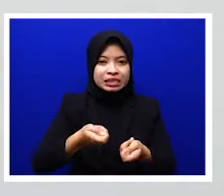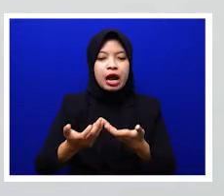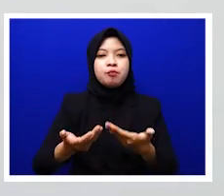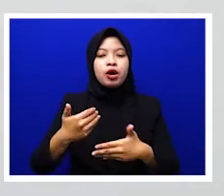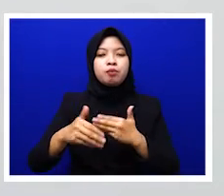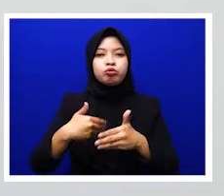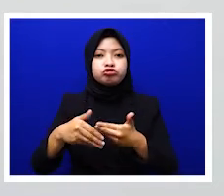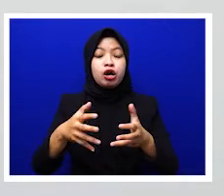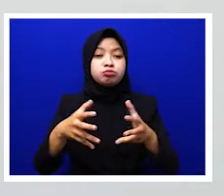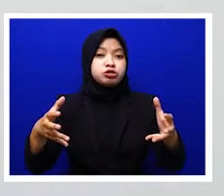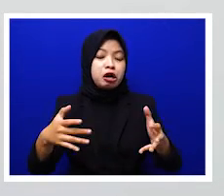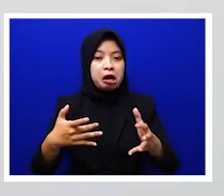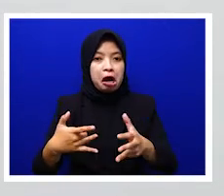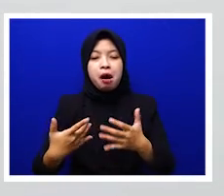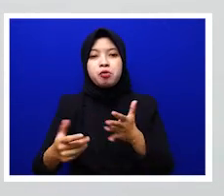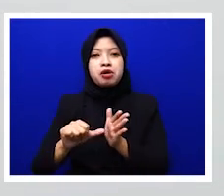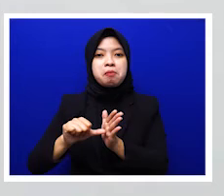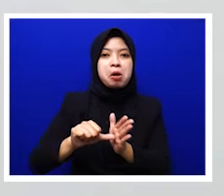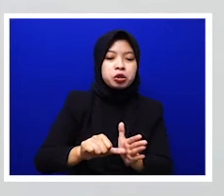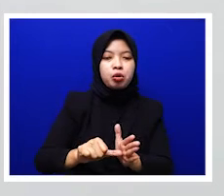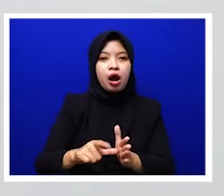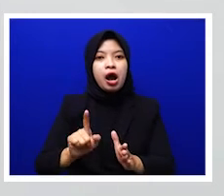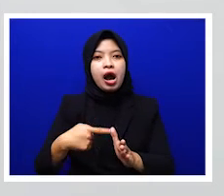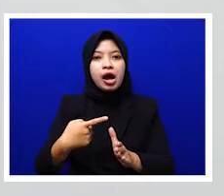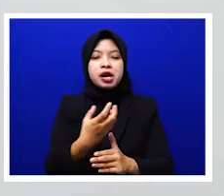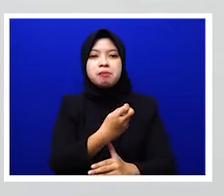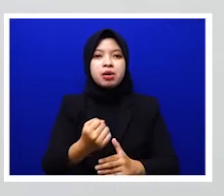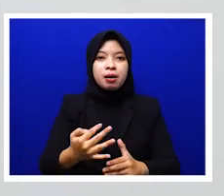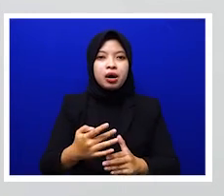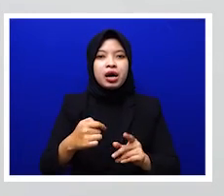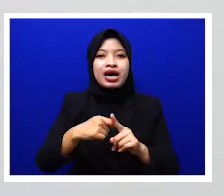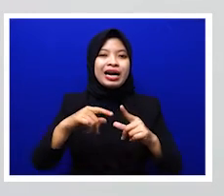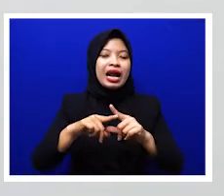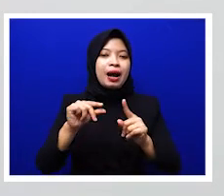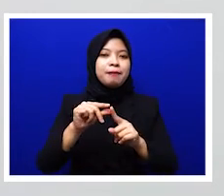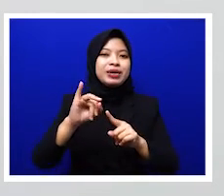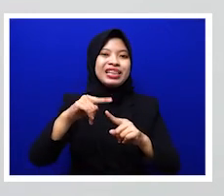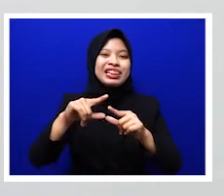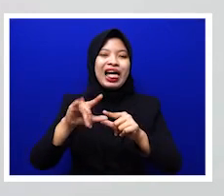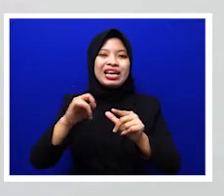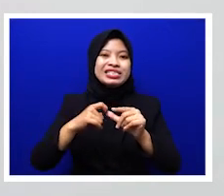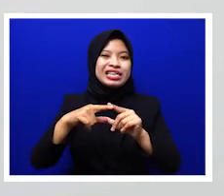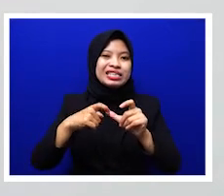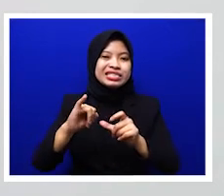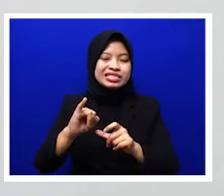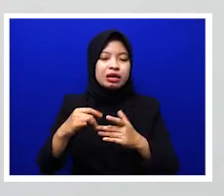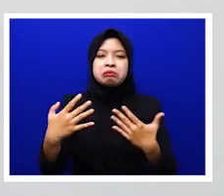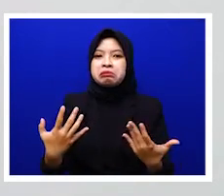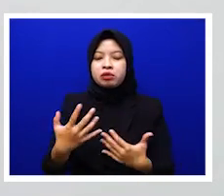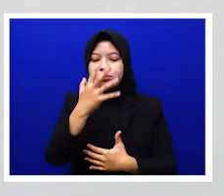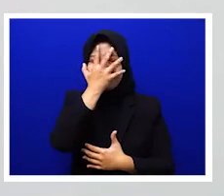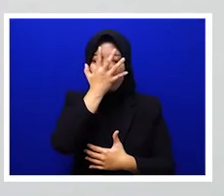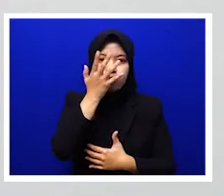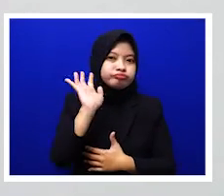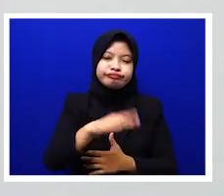nanti perusahaan-perusahaan besar katanya mereka akan ya mengkapitalisasi hal-hal itu. Nah, buat mereka itu sangat-sangat